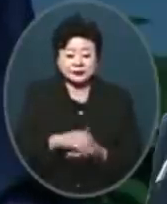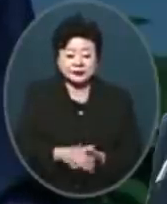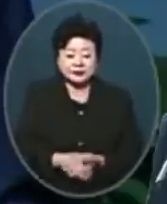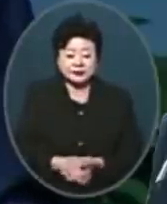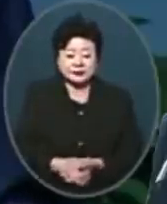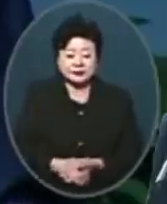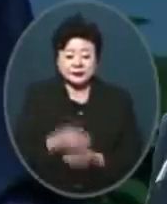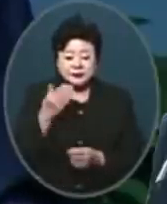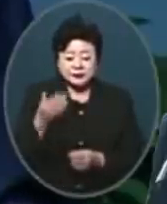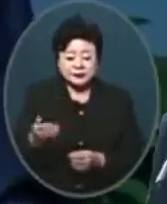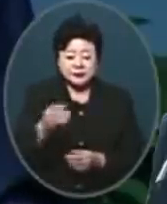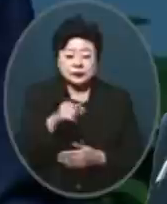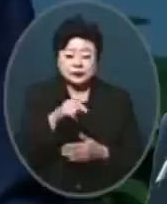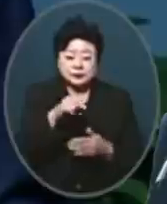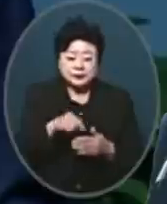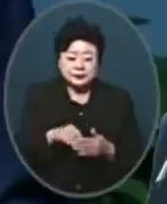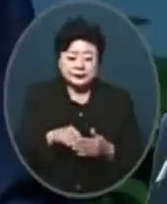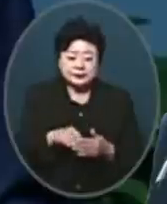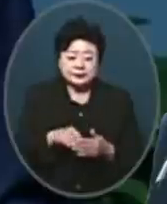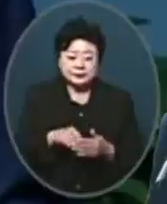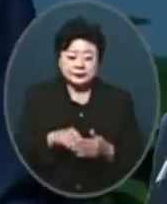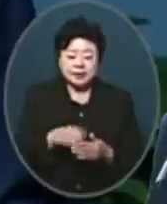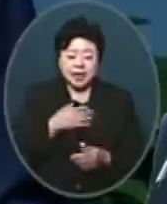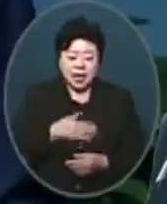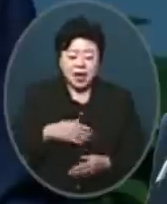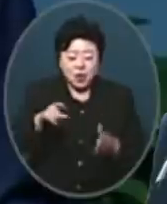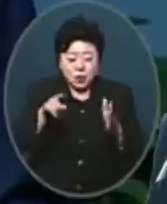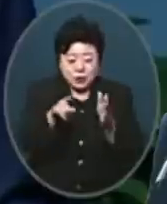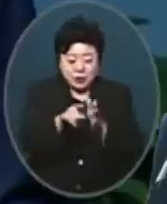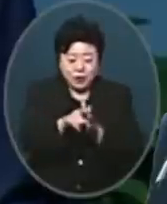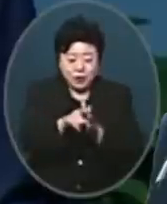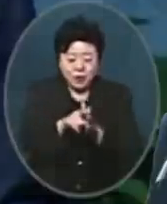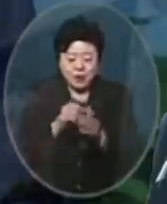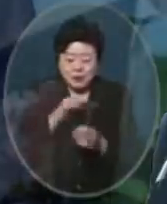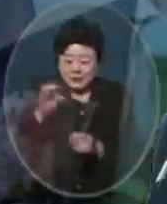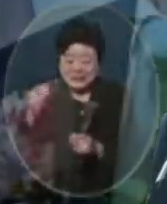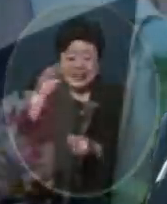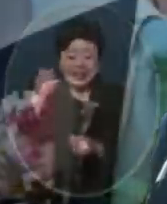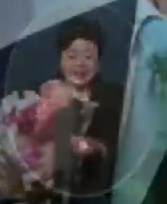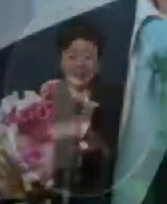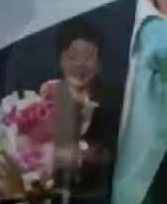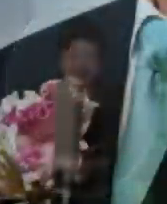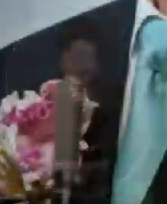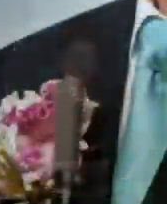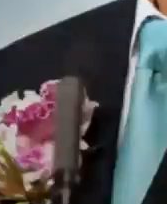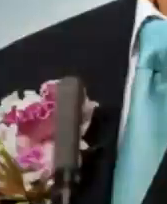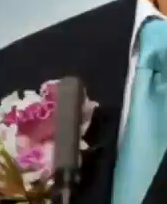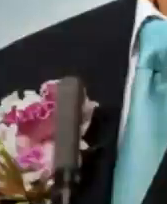여러분이 것으로 알고 믿고 입으로 시인해야 되는 것입니다.